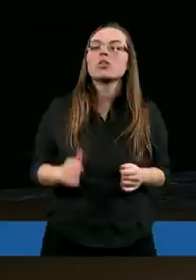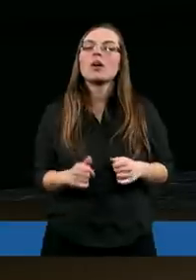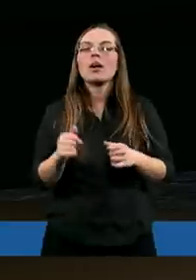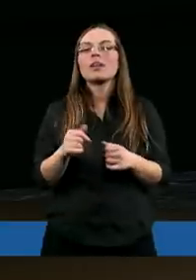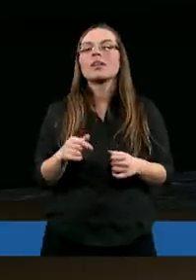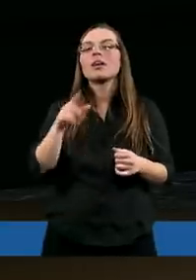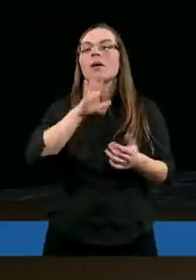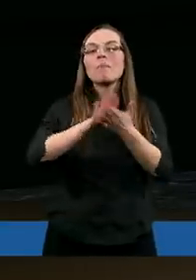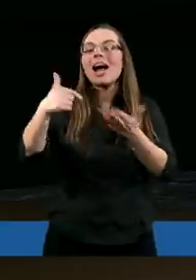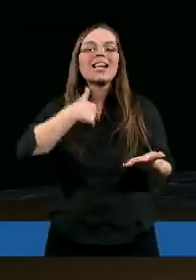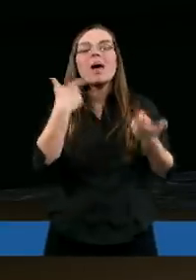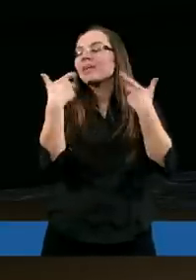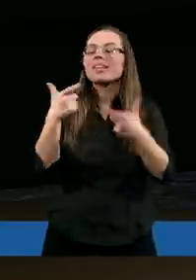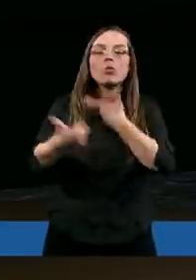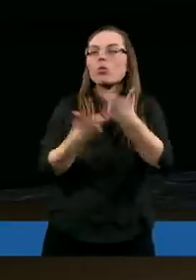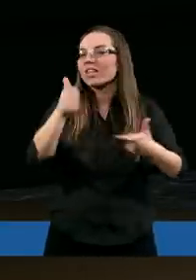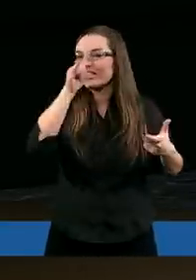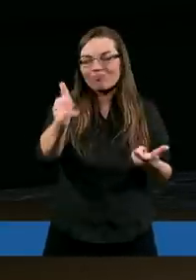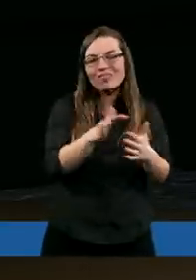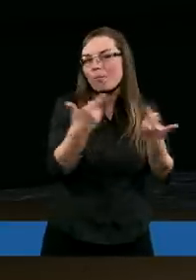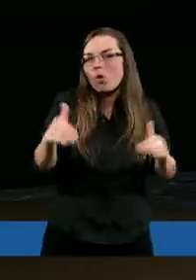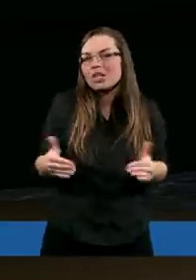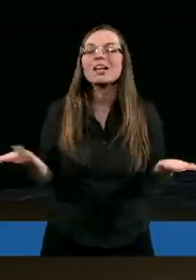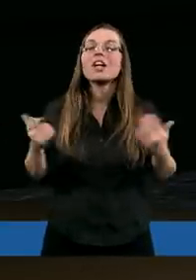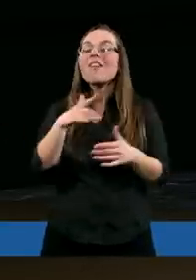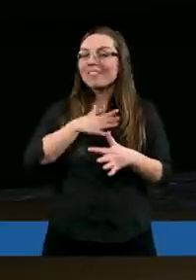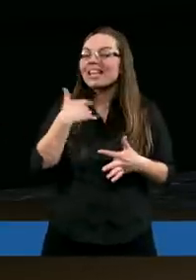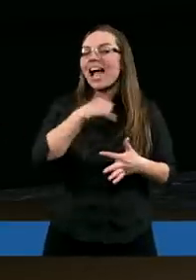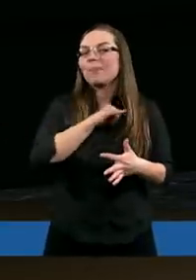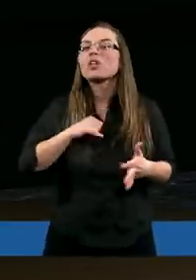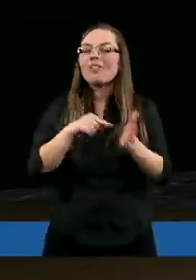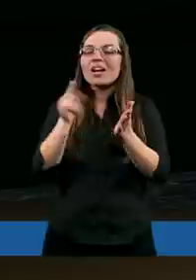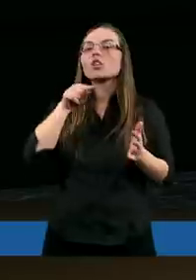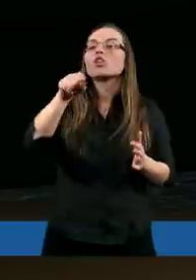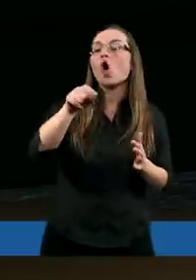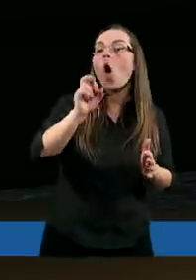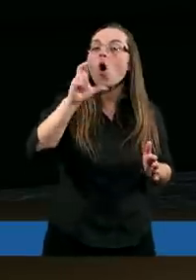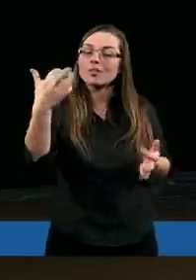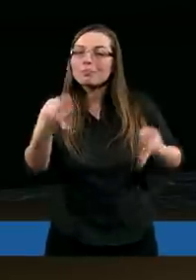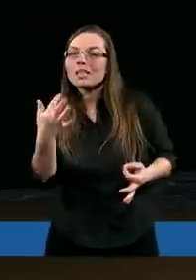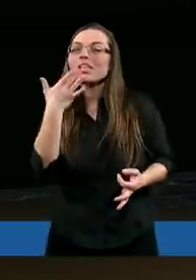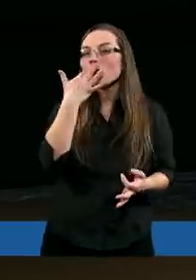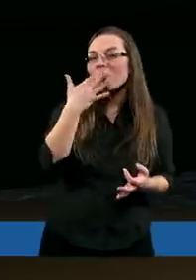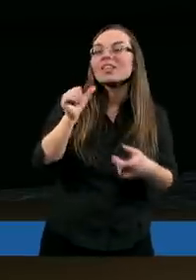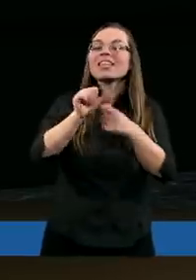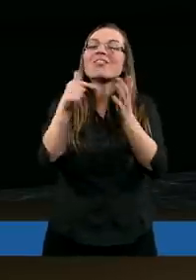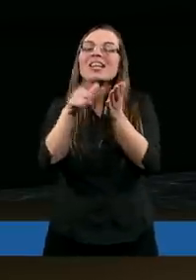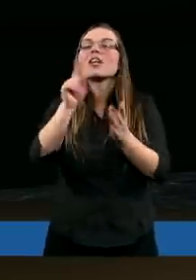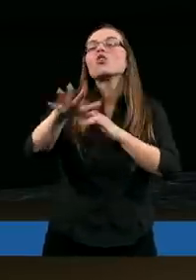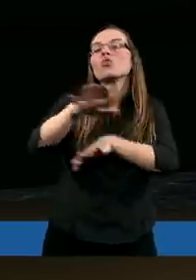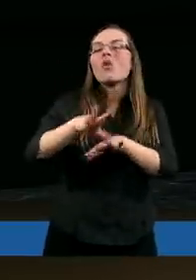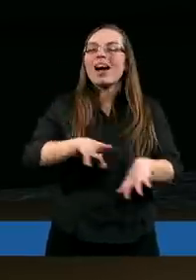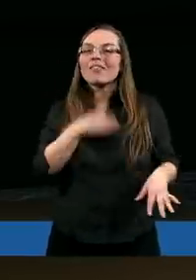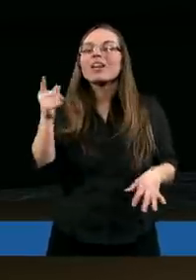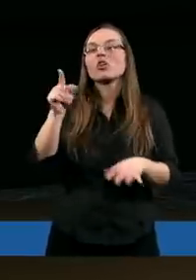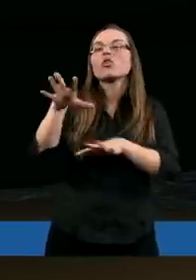mnie nic uczynić nie możecie. I wydaje mi się, że to, o czym teraz mówimy, tyczy się również Ducha Świętego, że